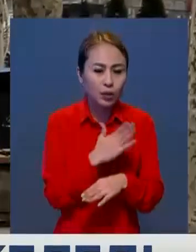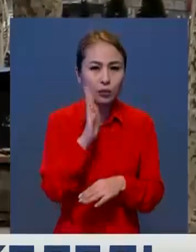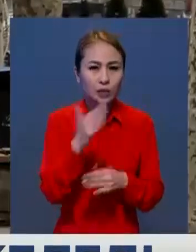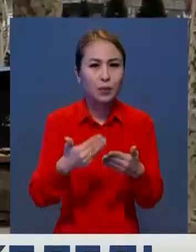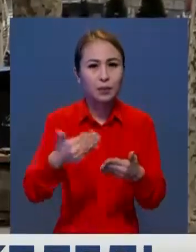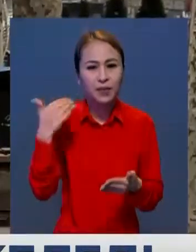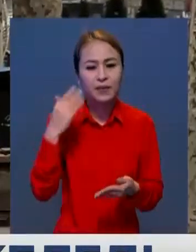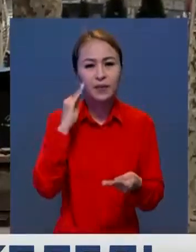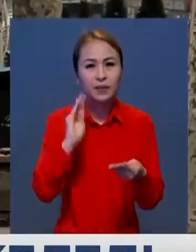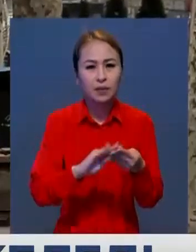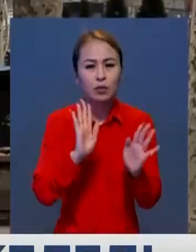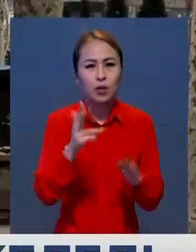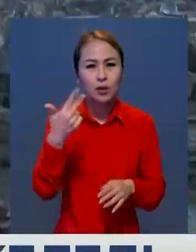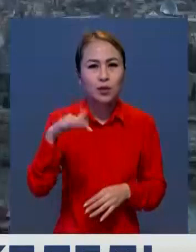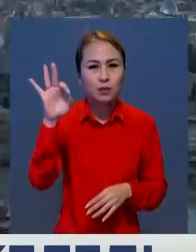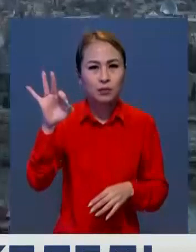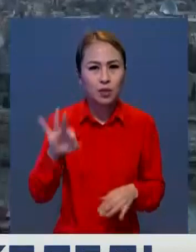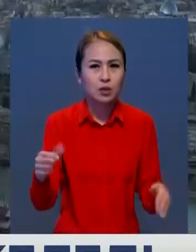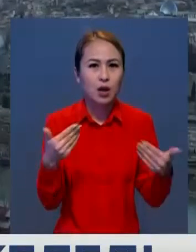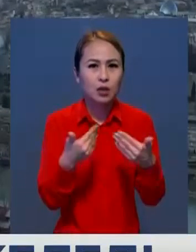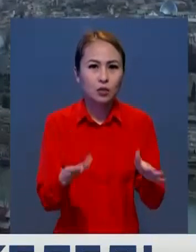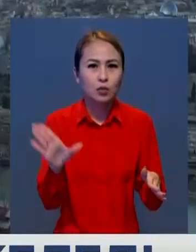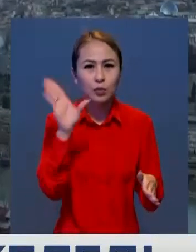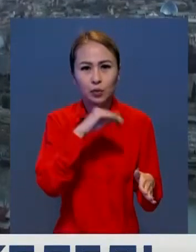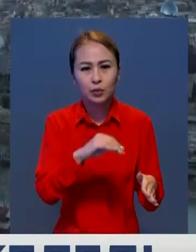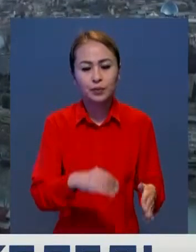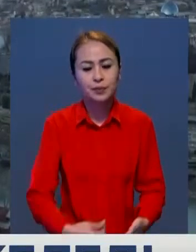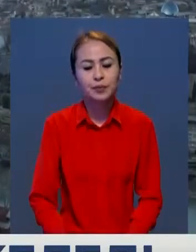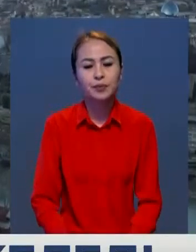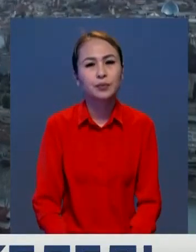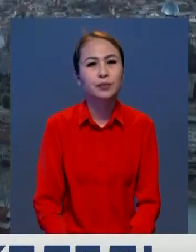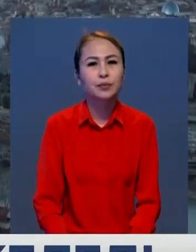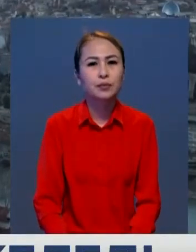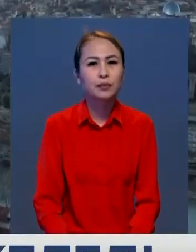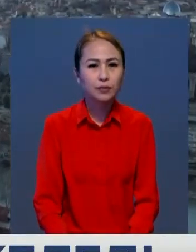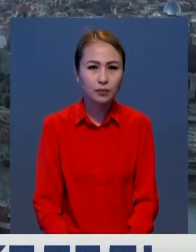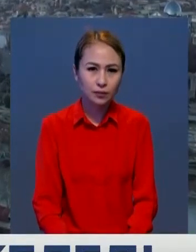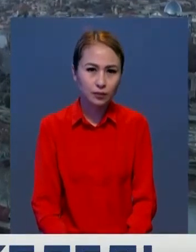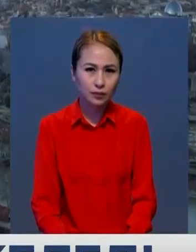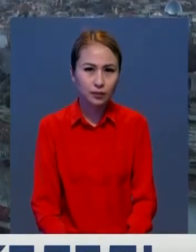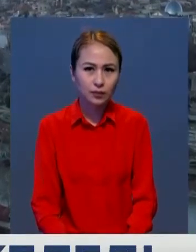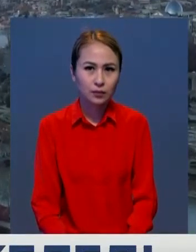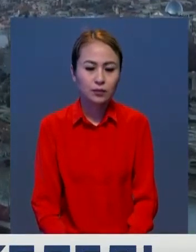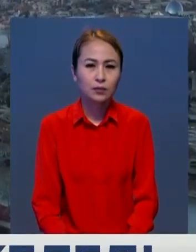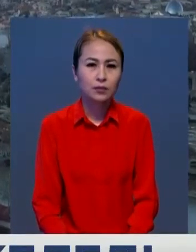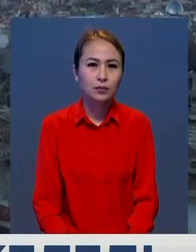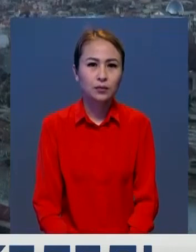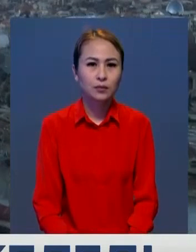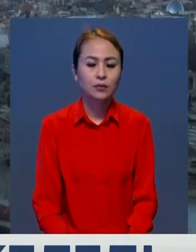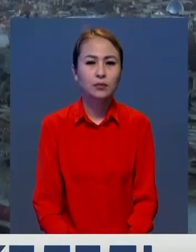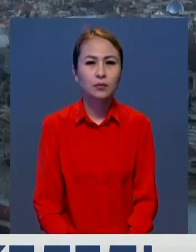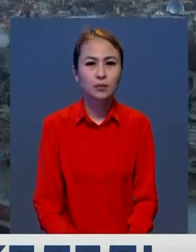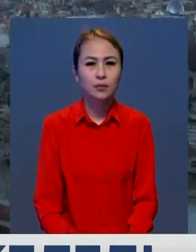тағамдану орындарының тек 30% ашылуы мүмкін. Наргиз Бекмағанбетова, Юлия Тужилкина, Хабар 24,